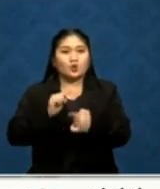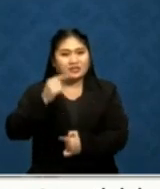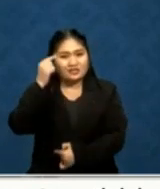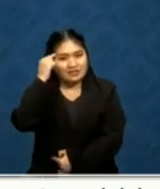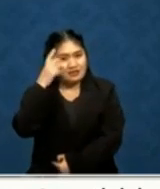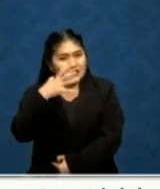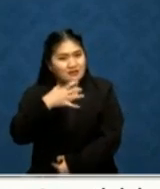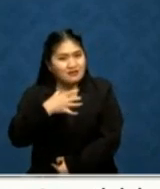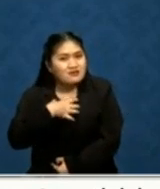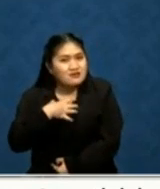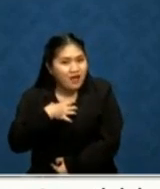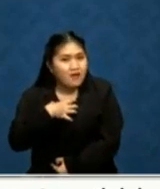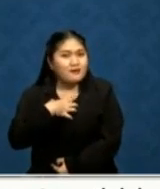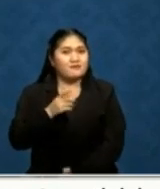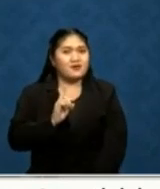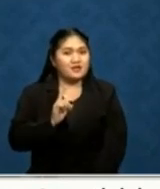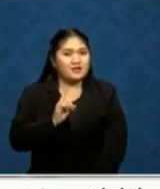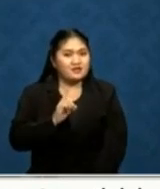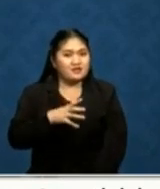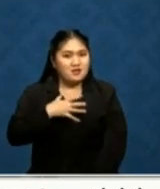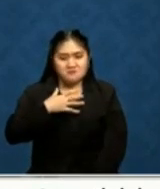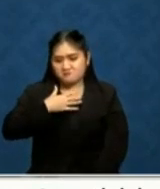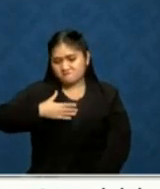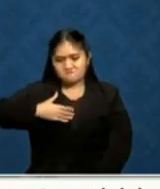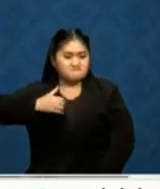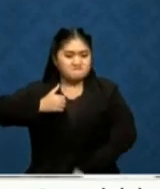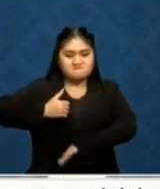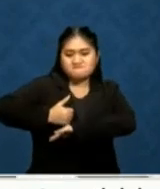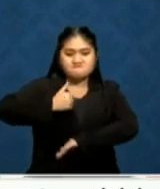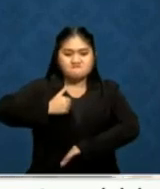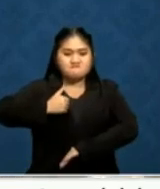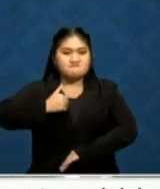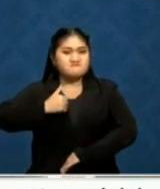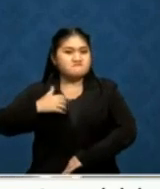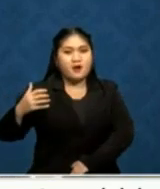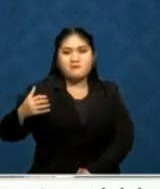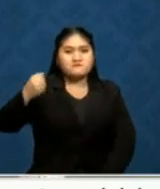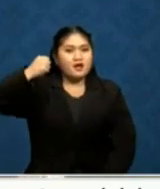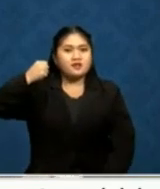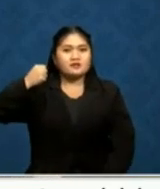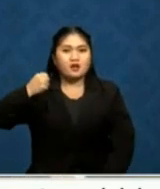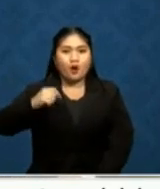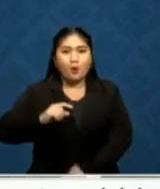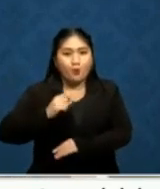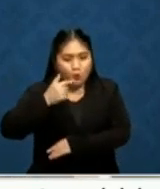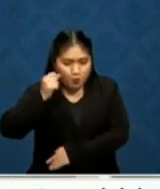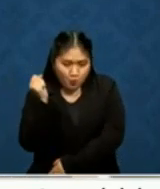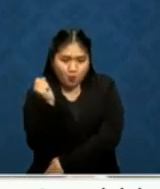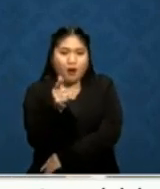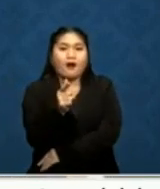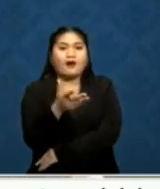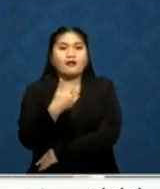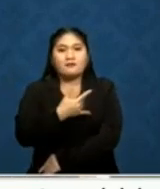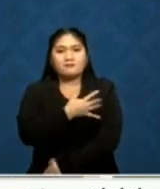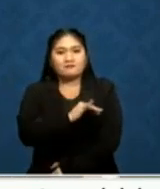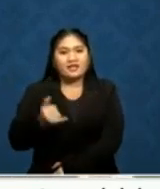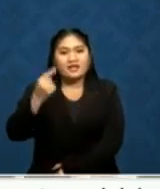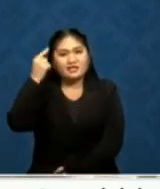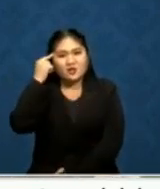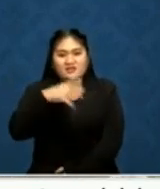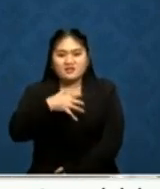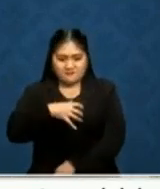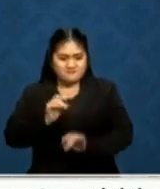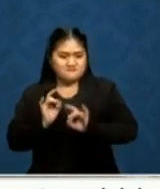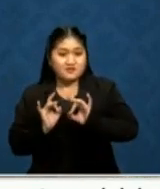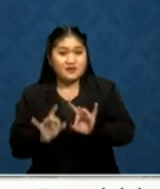การแสดงความเป็นใหญ่แสดงความมีอำนาจเหนือหรือบางครั้งก็ต้องการที่จะกลั่นแกล้